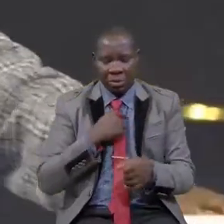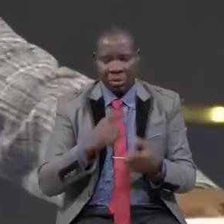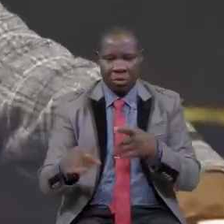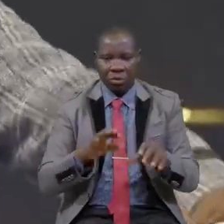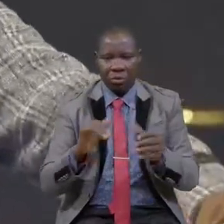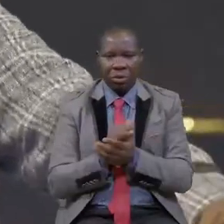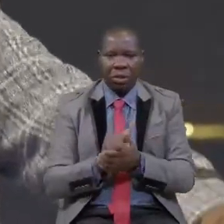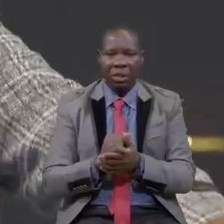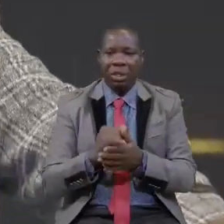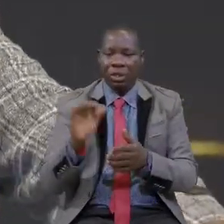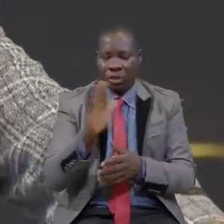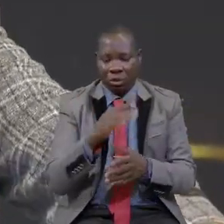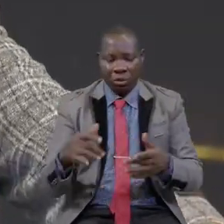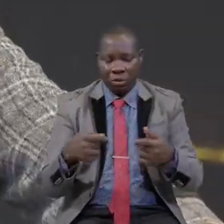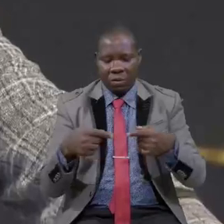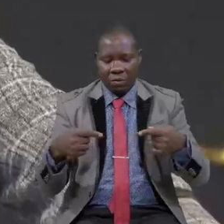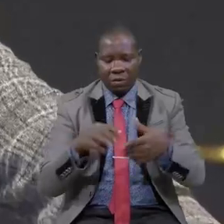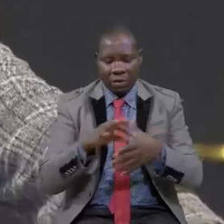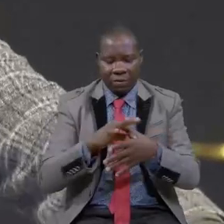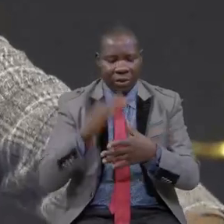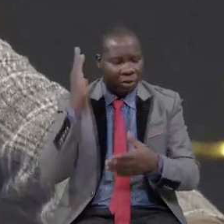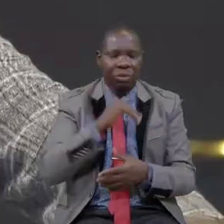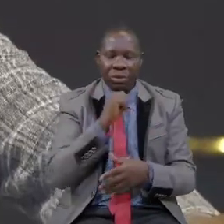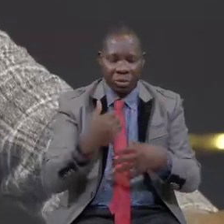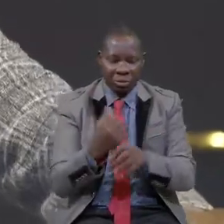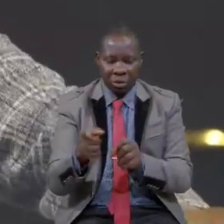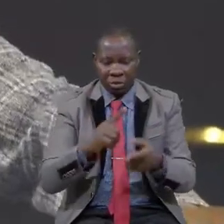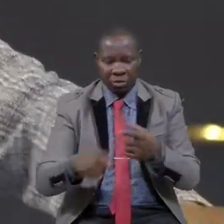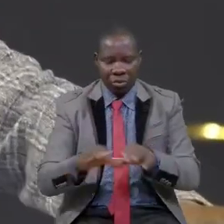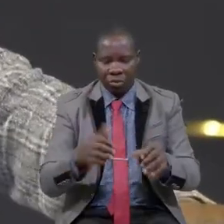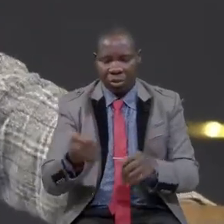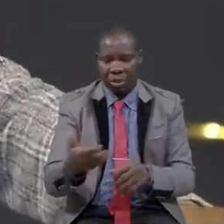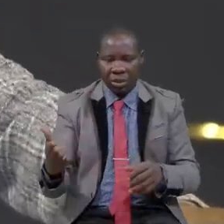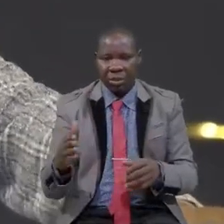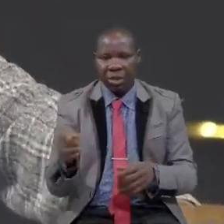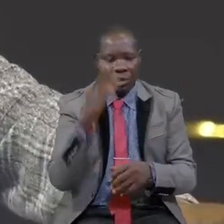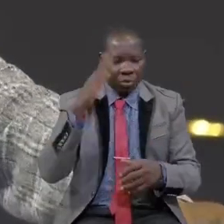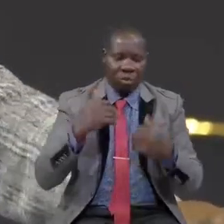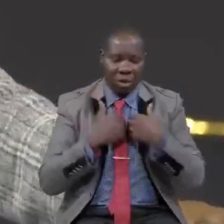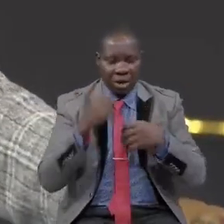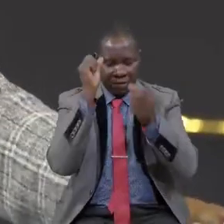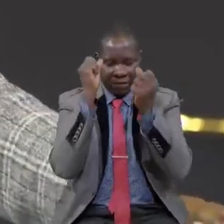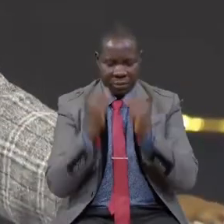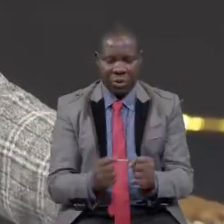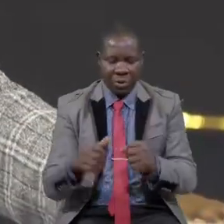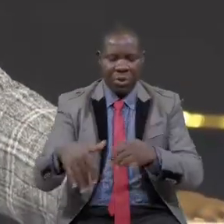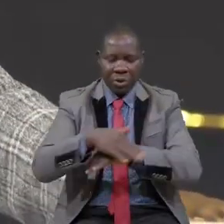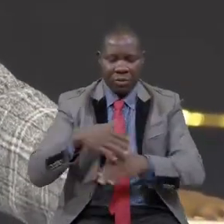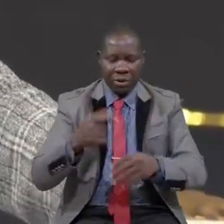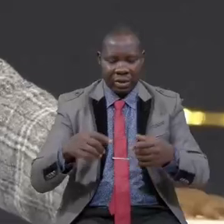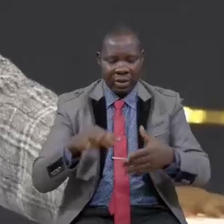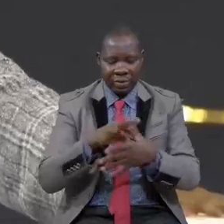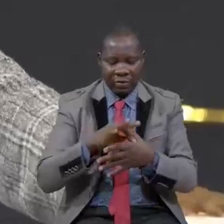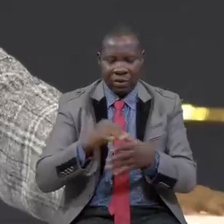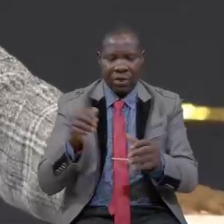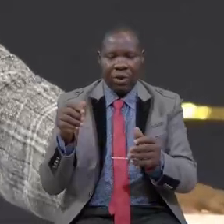ne va plus te pousser à faire quoi que ce soit. Tu auras le pouvoir sur la chair, sur cet ennemi.